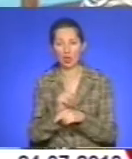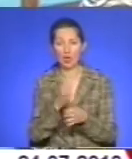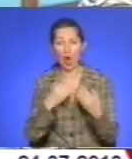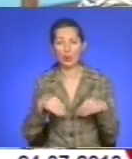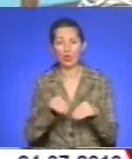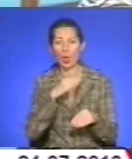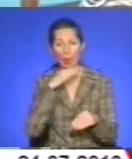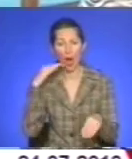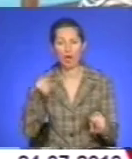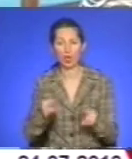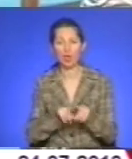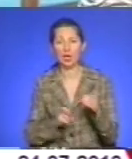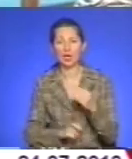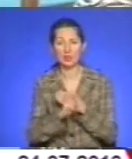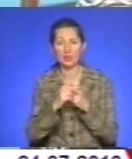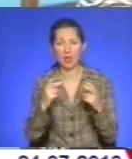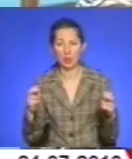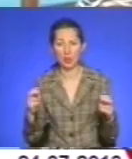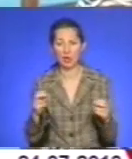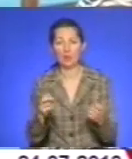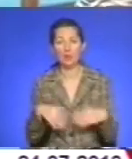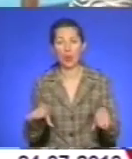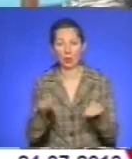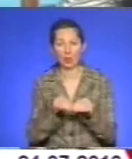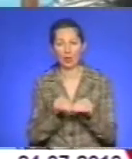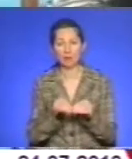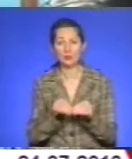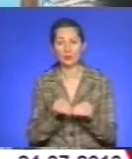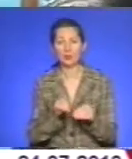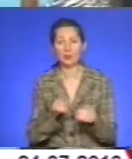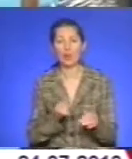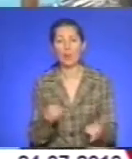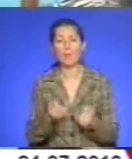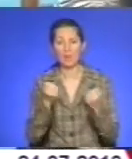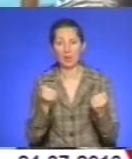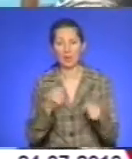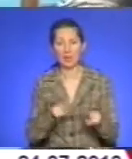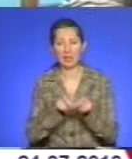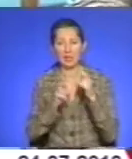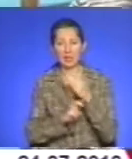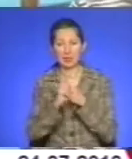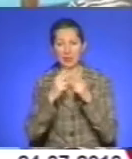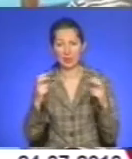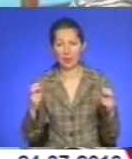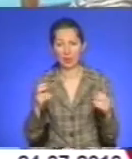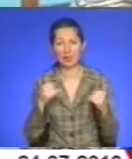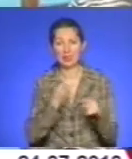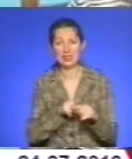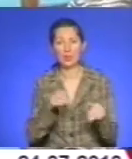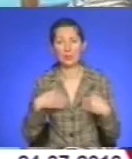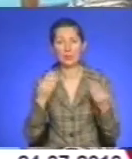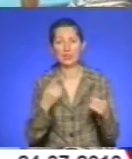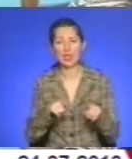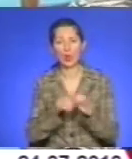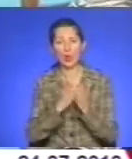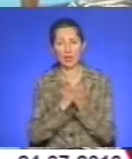щодо підтримання таких замків. І ми бачимо сьогодні, це презентація такої книги, де дійсно вона створена